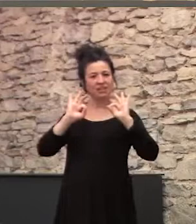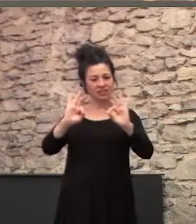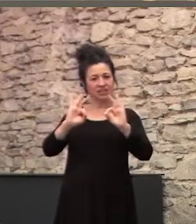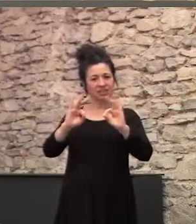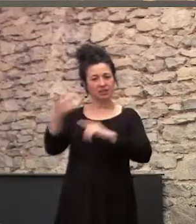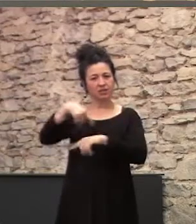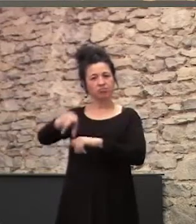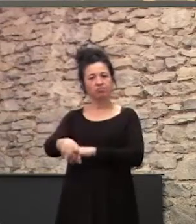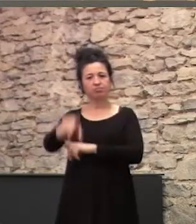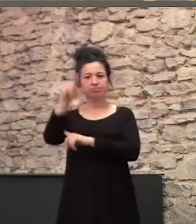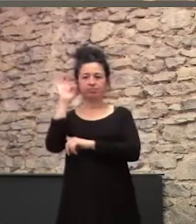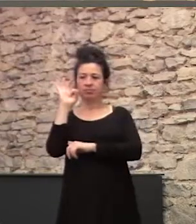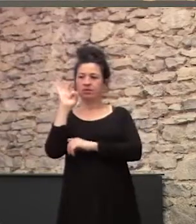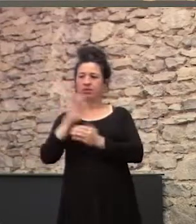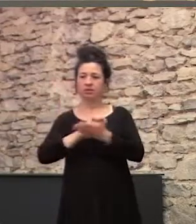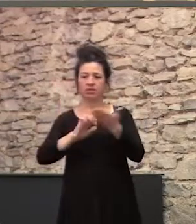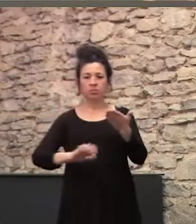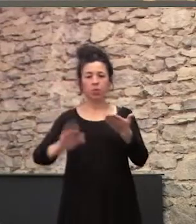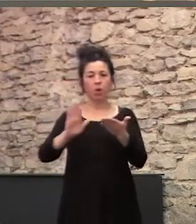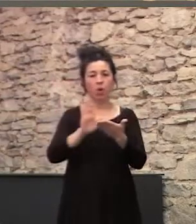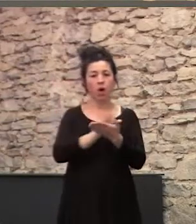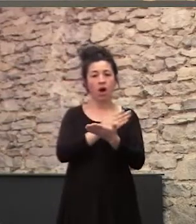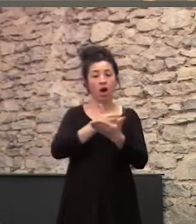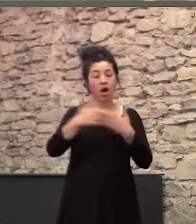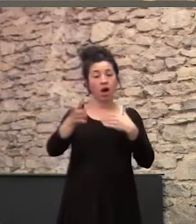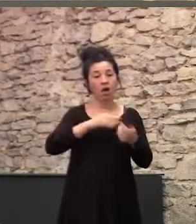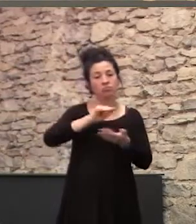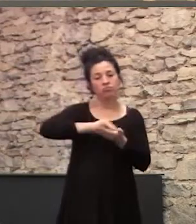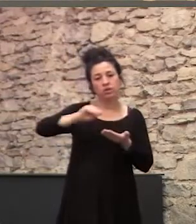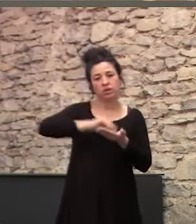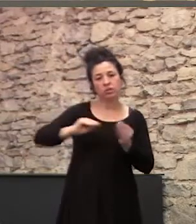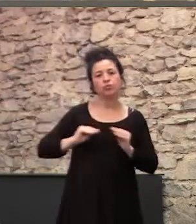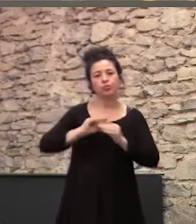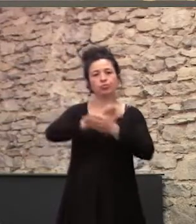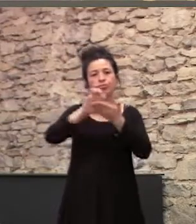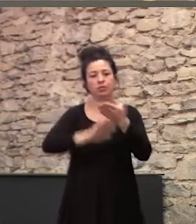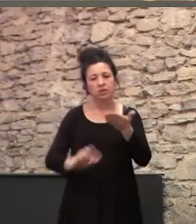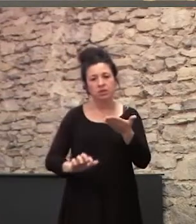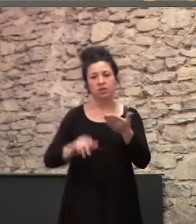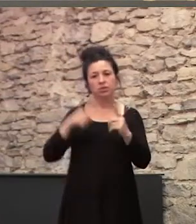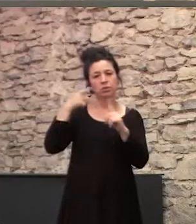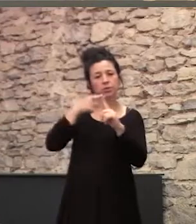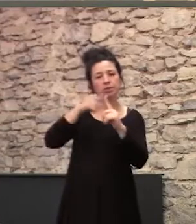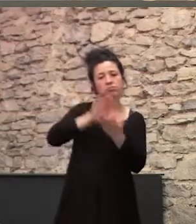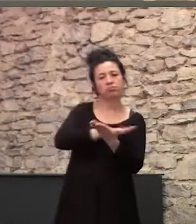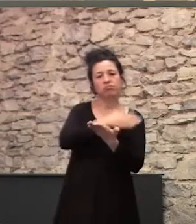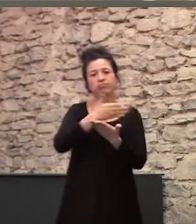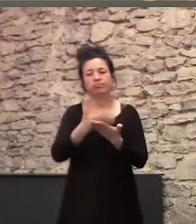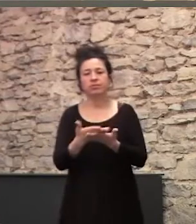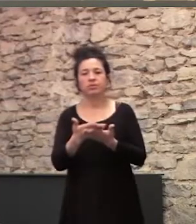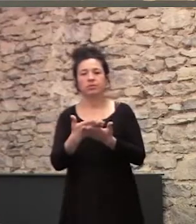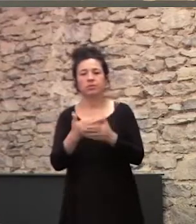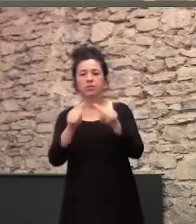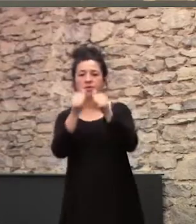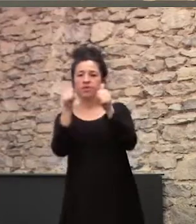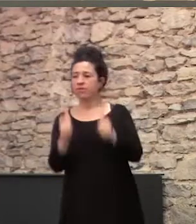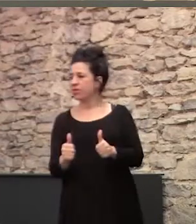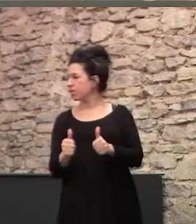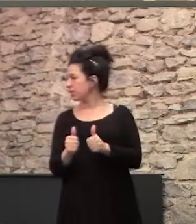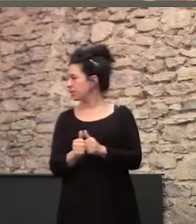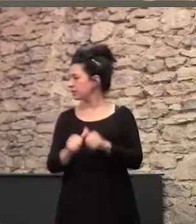testuei begira, autoreak, testuak edo itzultzeko moduari begira.